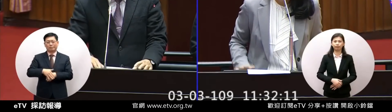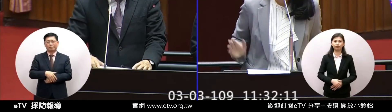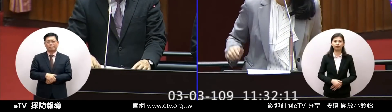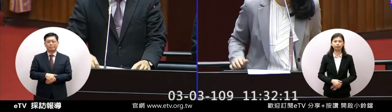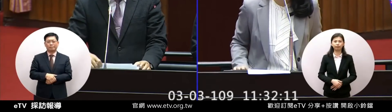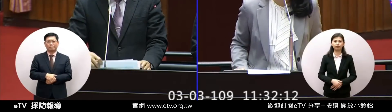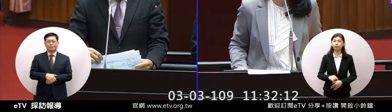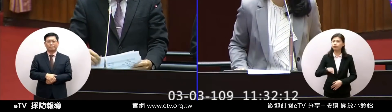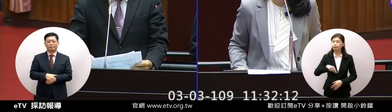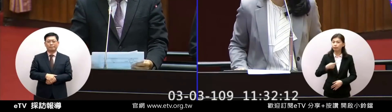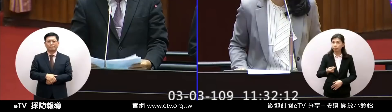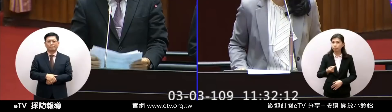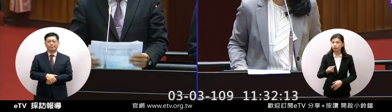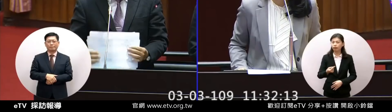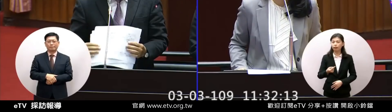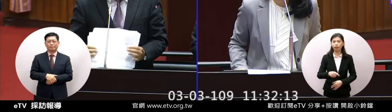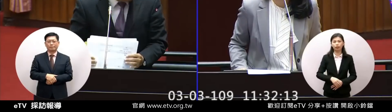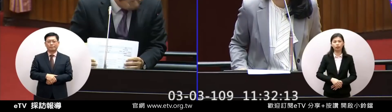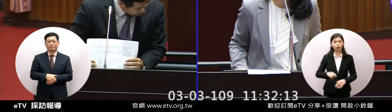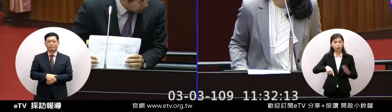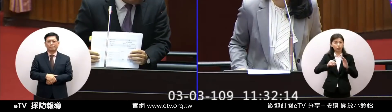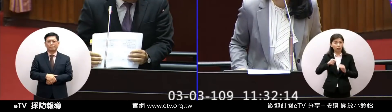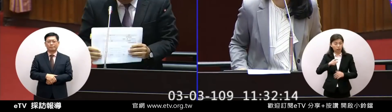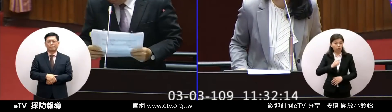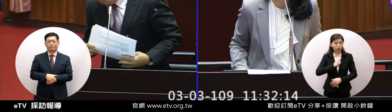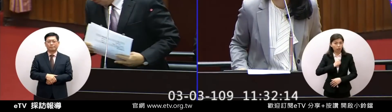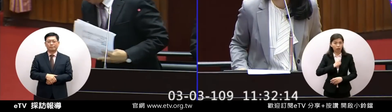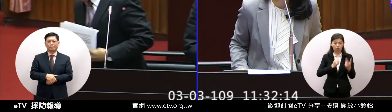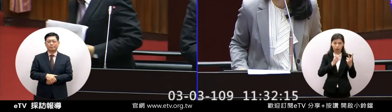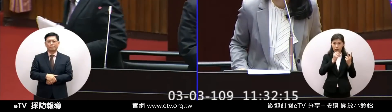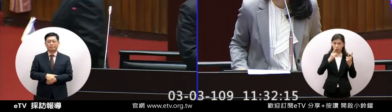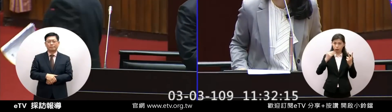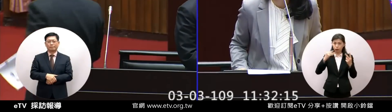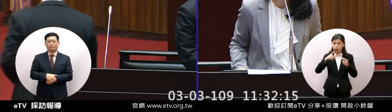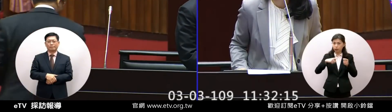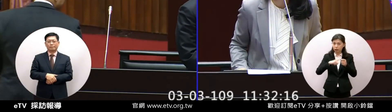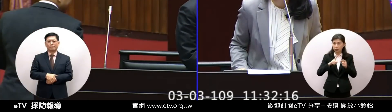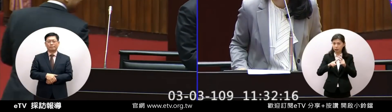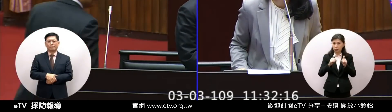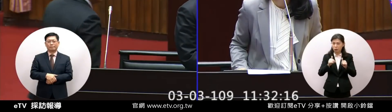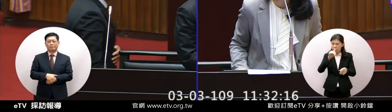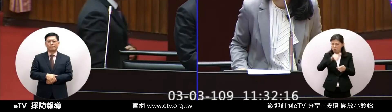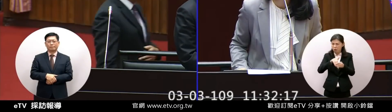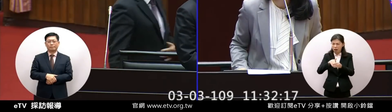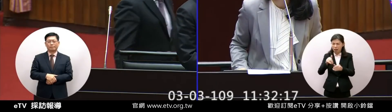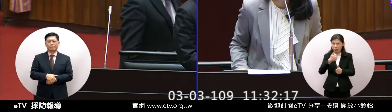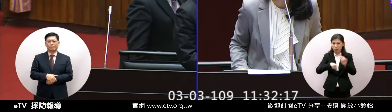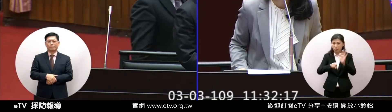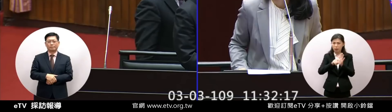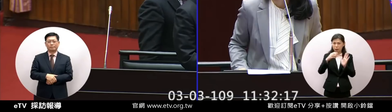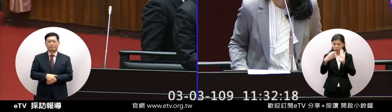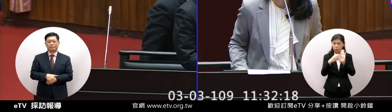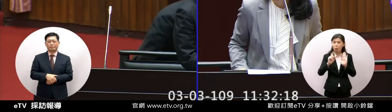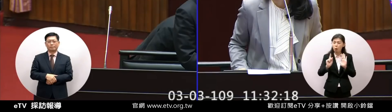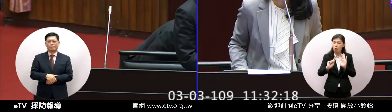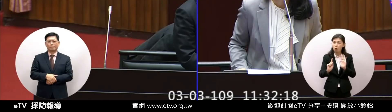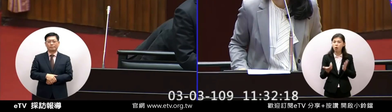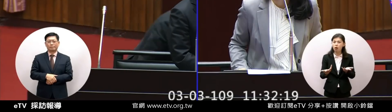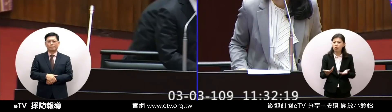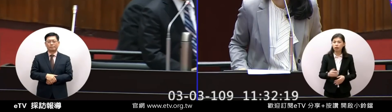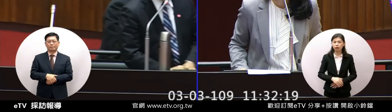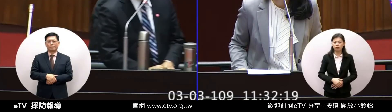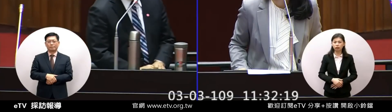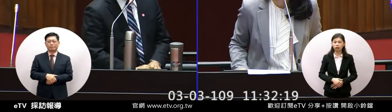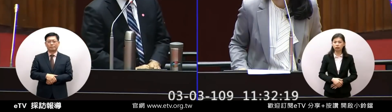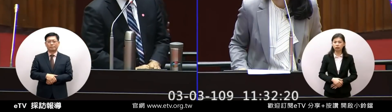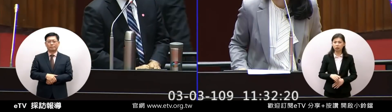谢。好，接下来我们来看一下哈，院长，你知不知道2019年啊，民众选出来的代表制是什么？